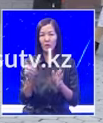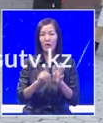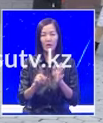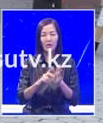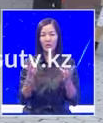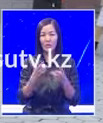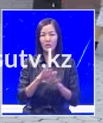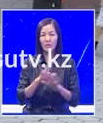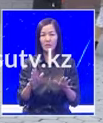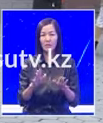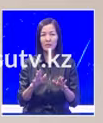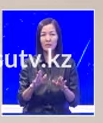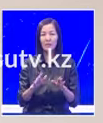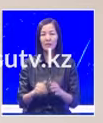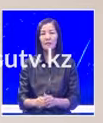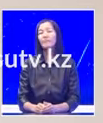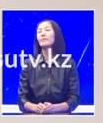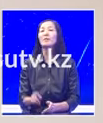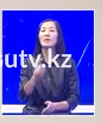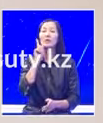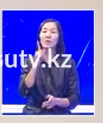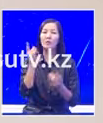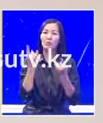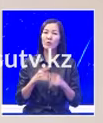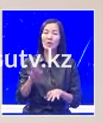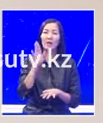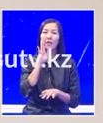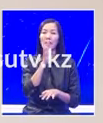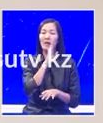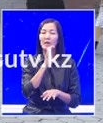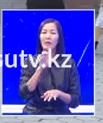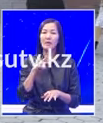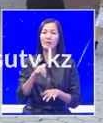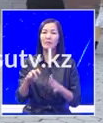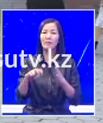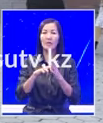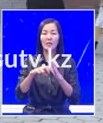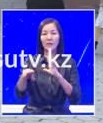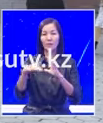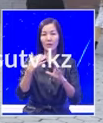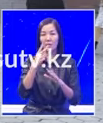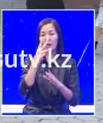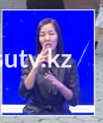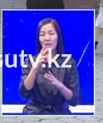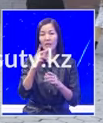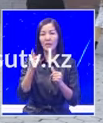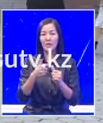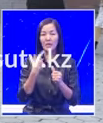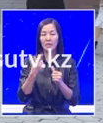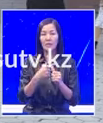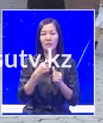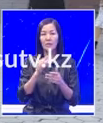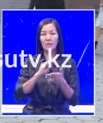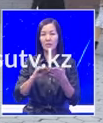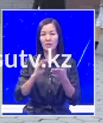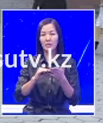түсіп жүрмейді. Жас босанған анаға SMS хабарламаға келеді. Сол SMS хабарламаға баланың есімін қалай қоятынын жазып